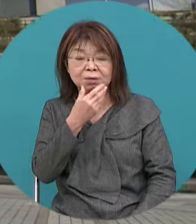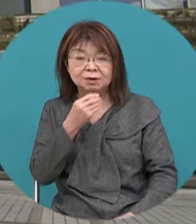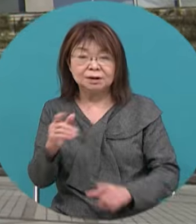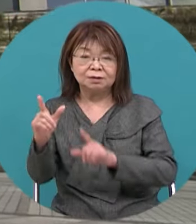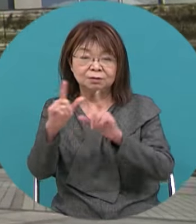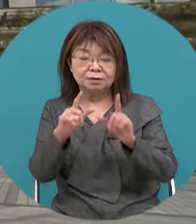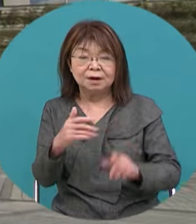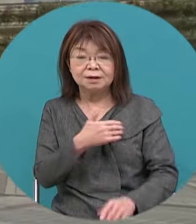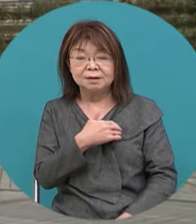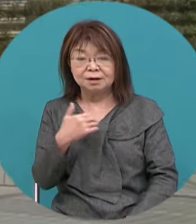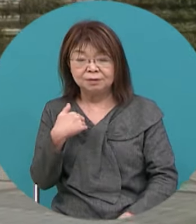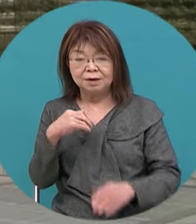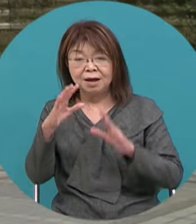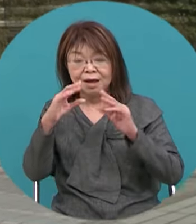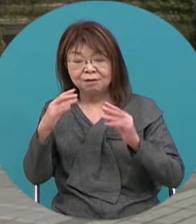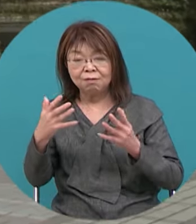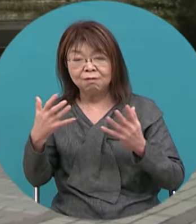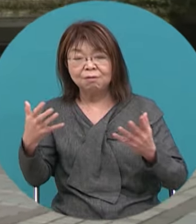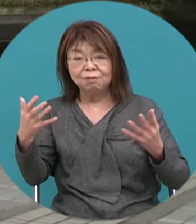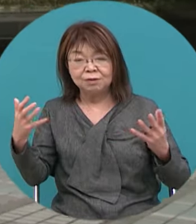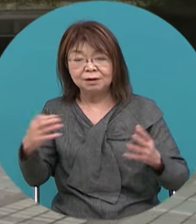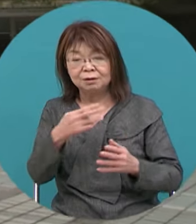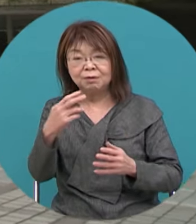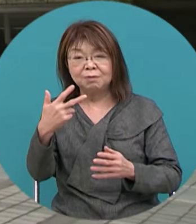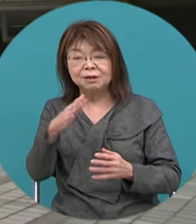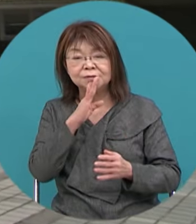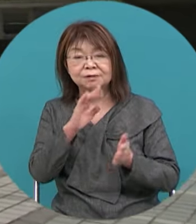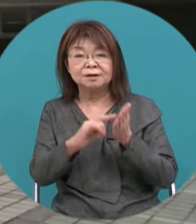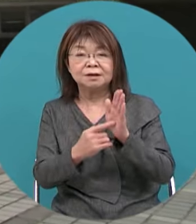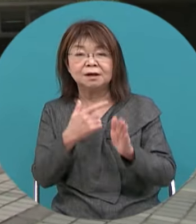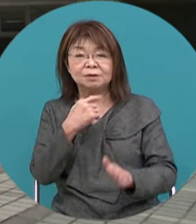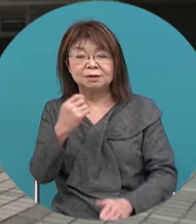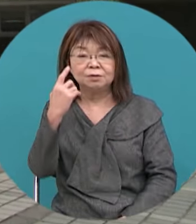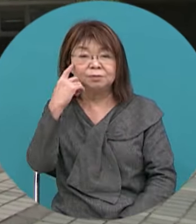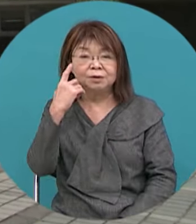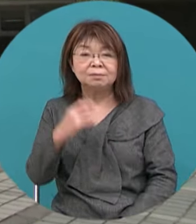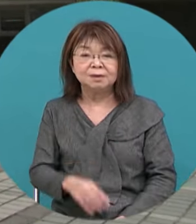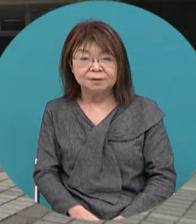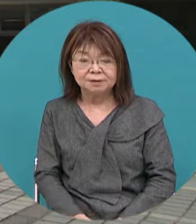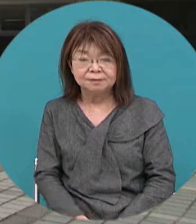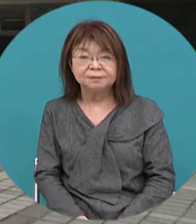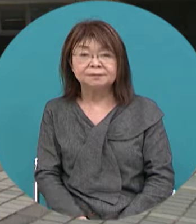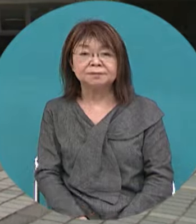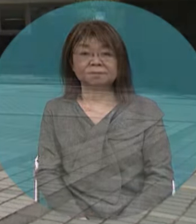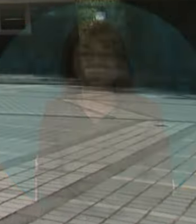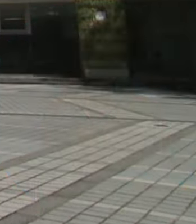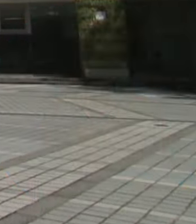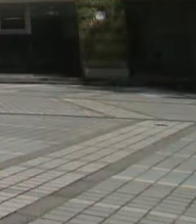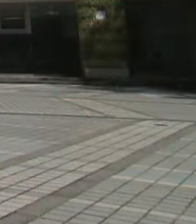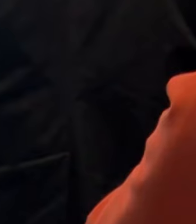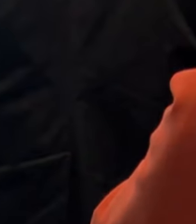暮らしていける笑顔あふれる富山市を実現してほしいと思います。